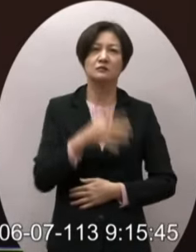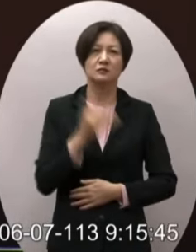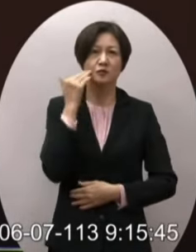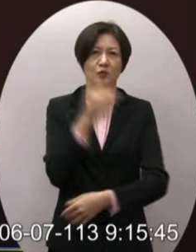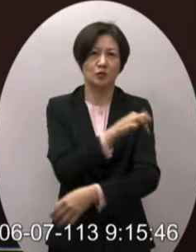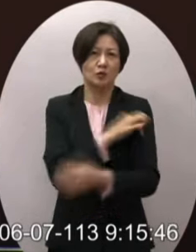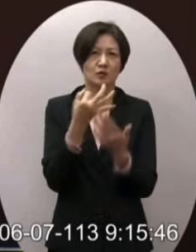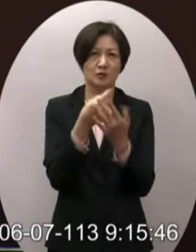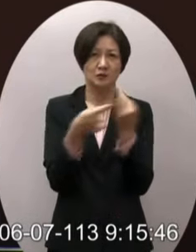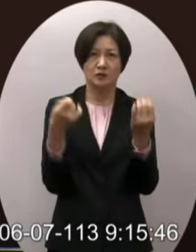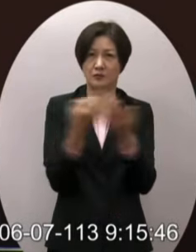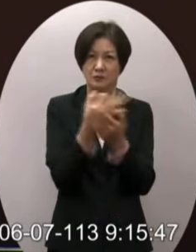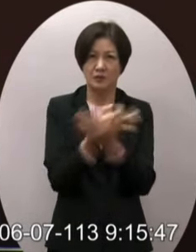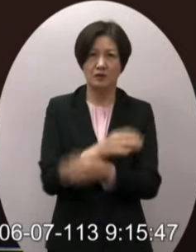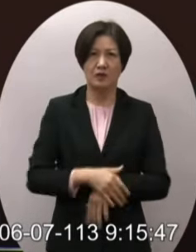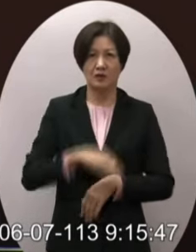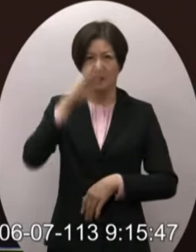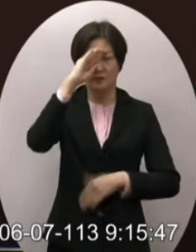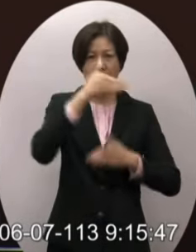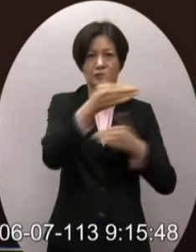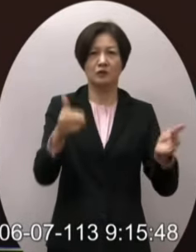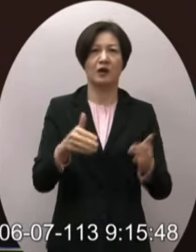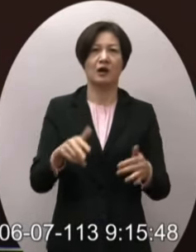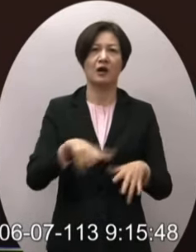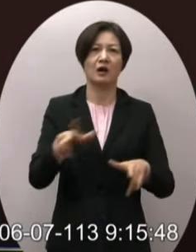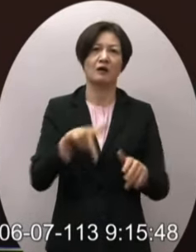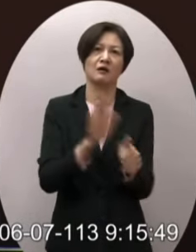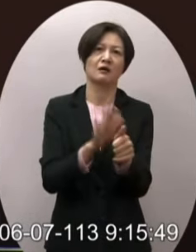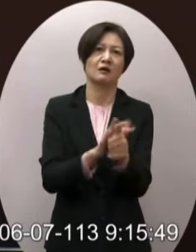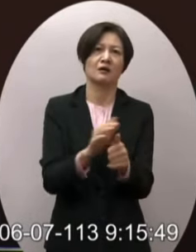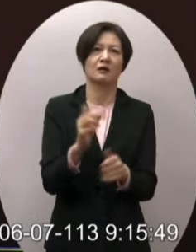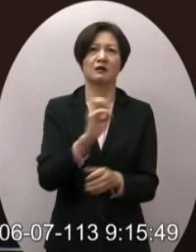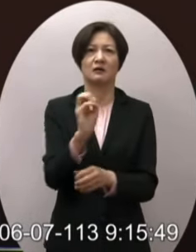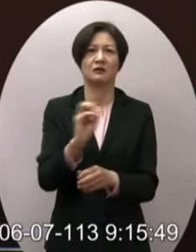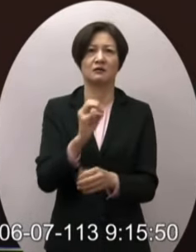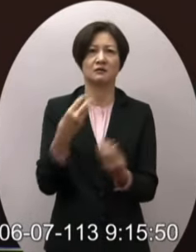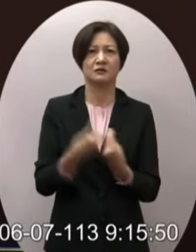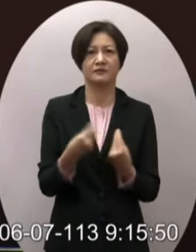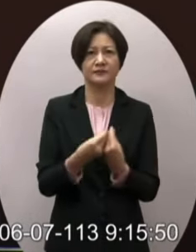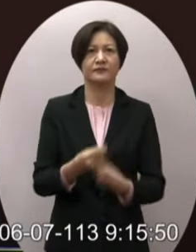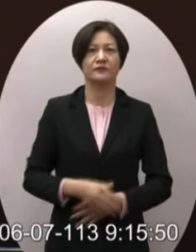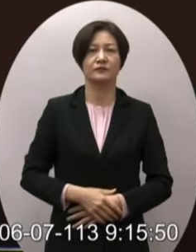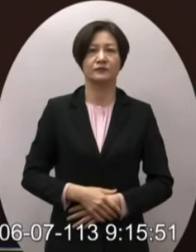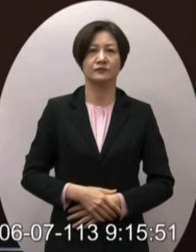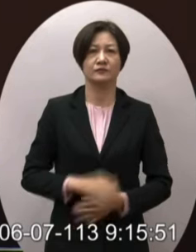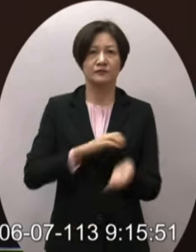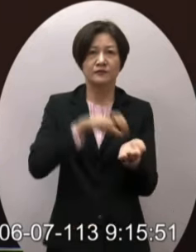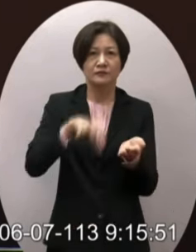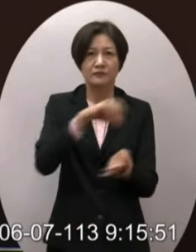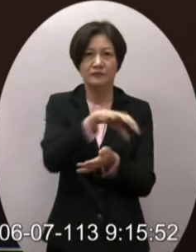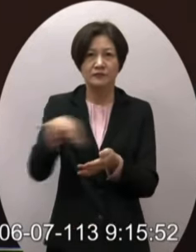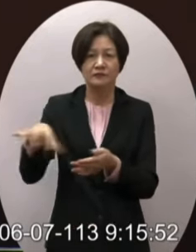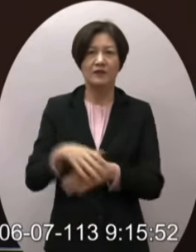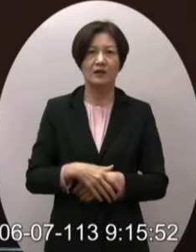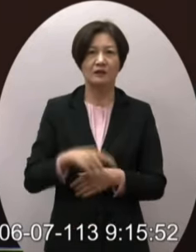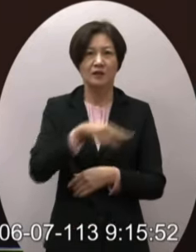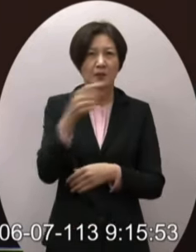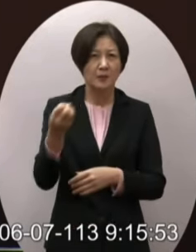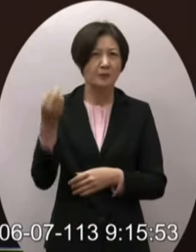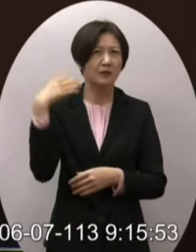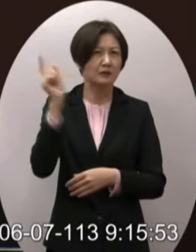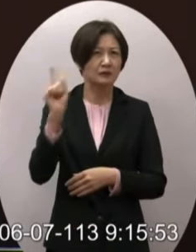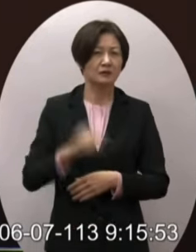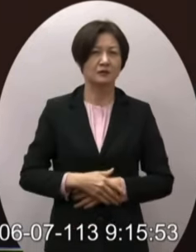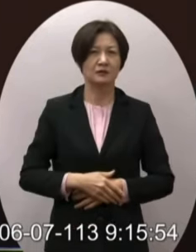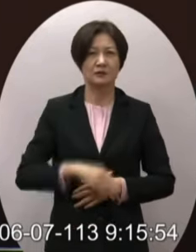护理师的病床，就只是一张没有功能的床罢了。各医院纷纷传出，